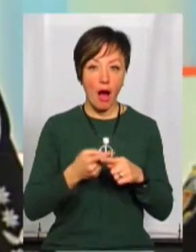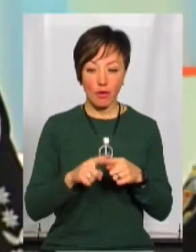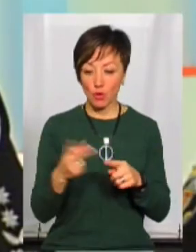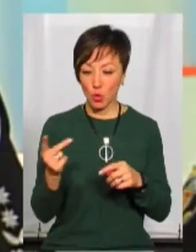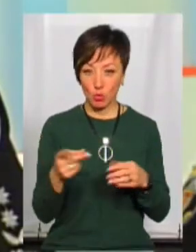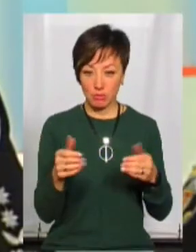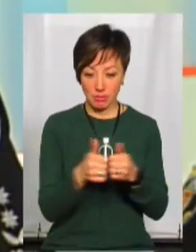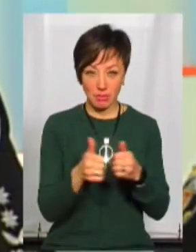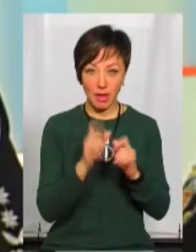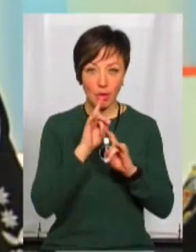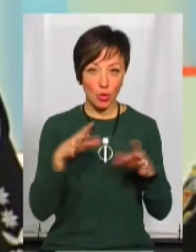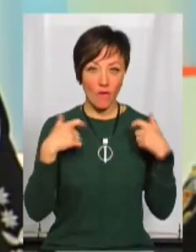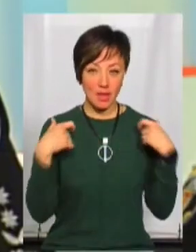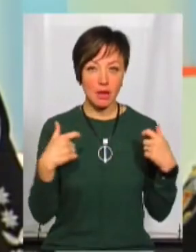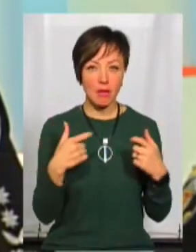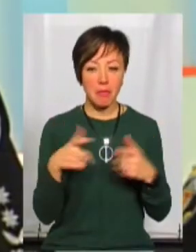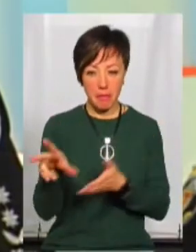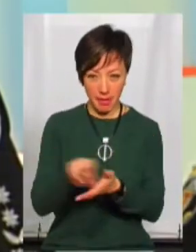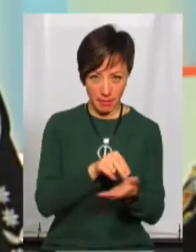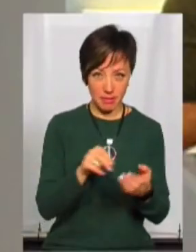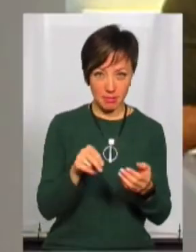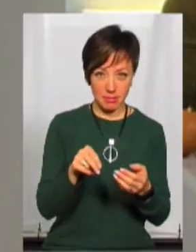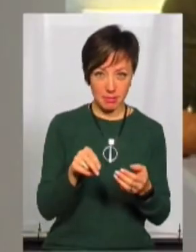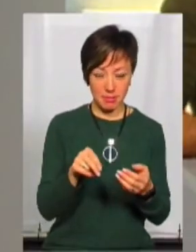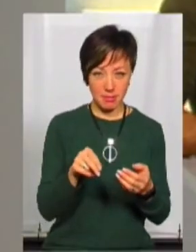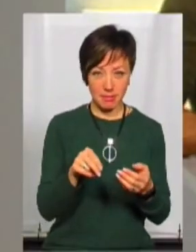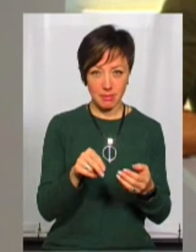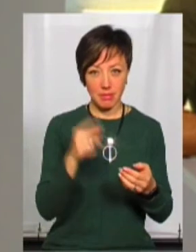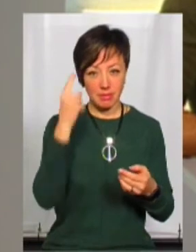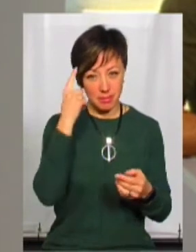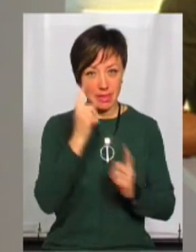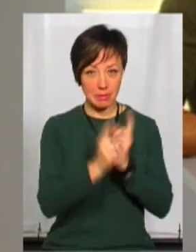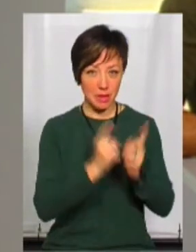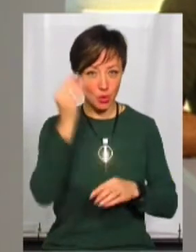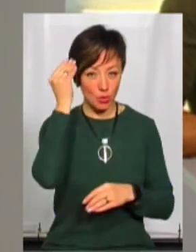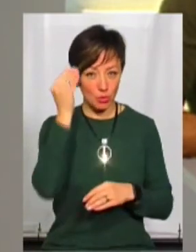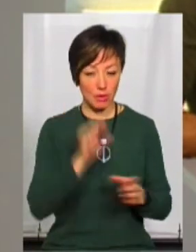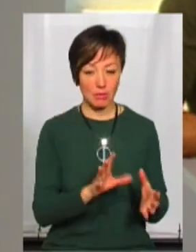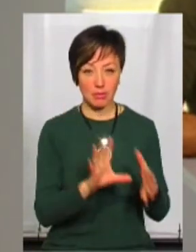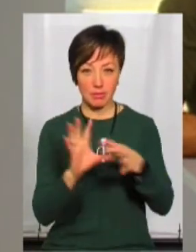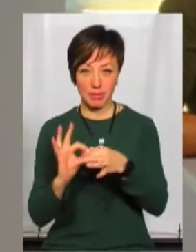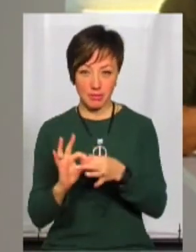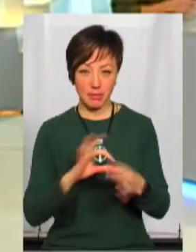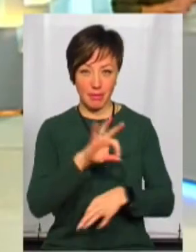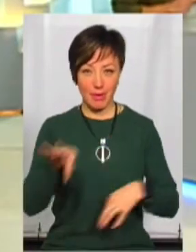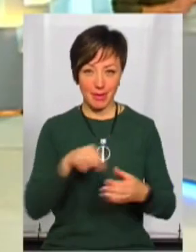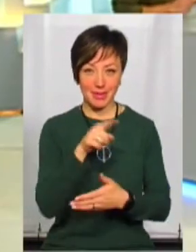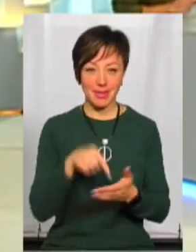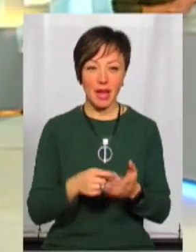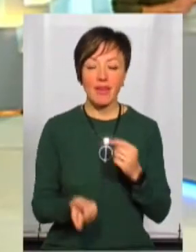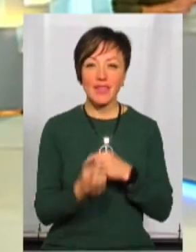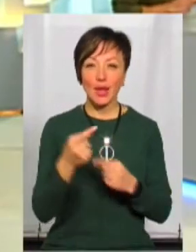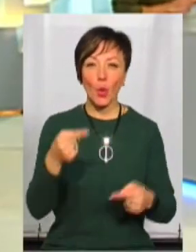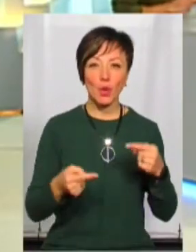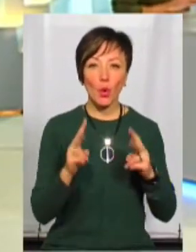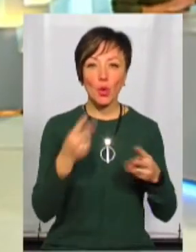офіцеру не буде, то приклад сусідської громади надихне їх доєднатися до проєкту? Я думаю, тут виникне